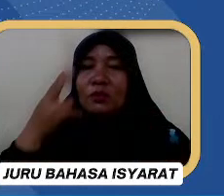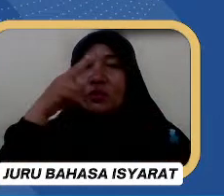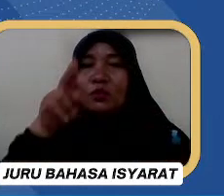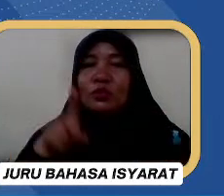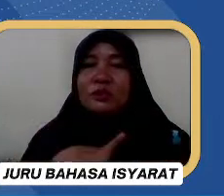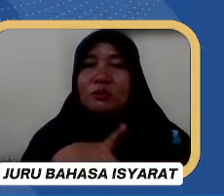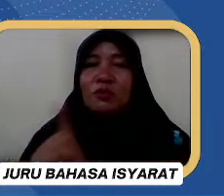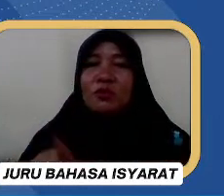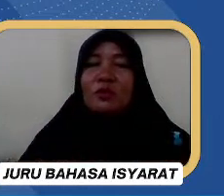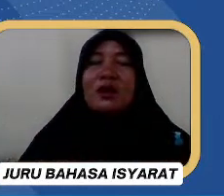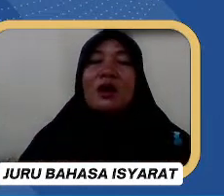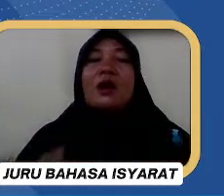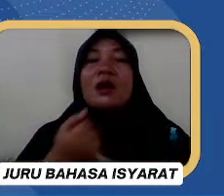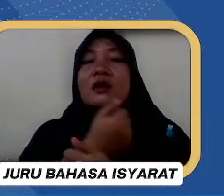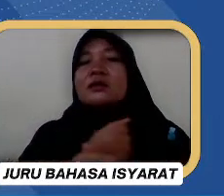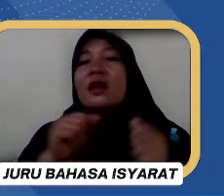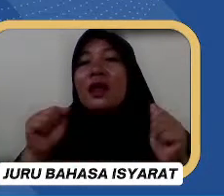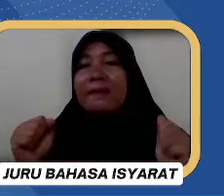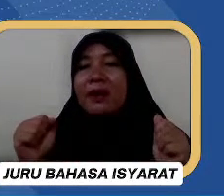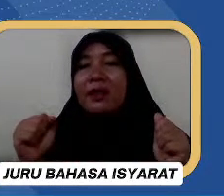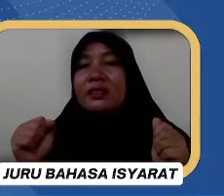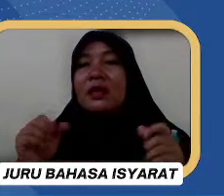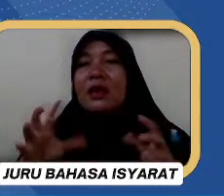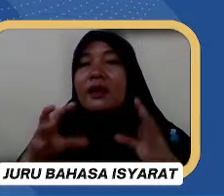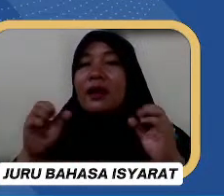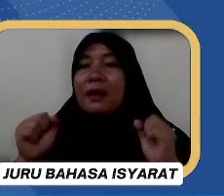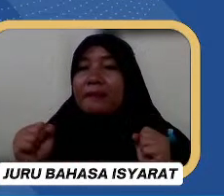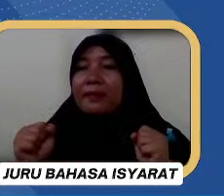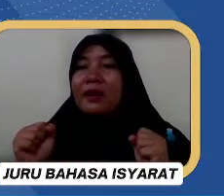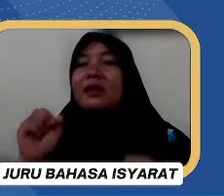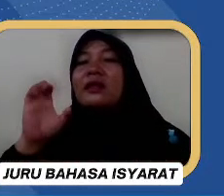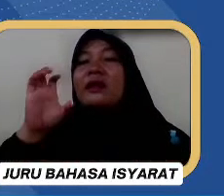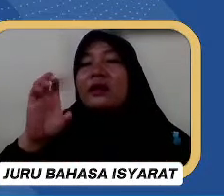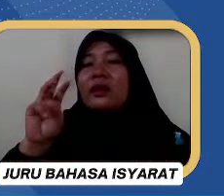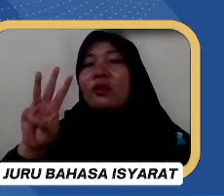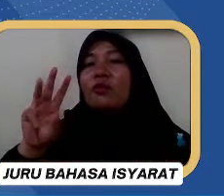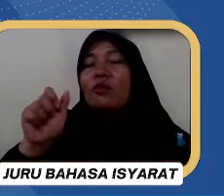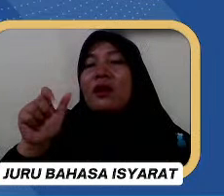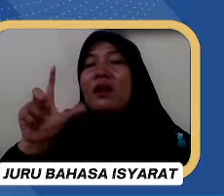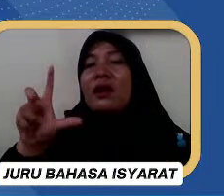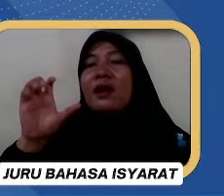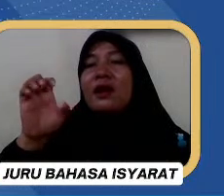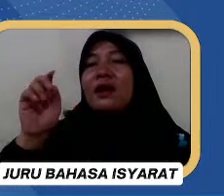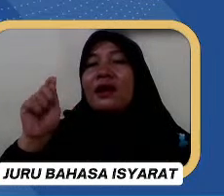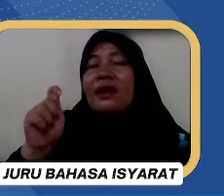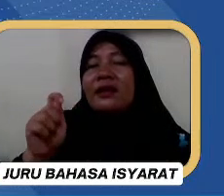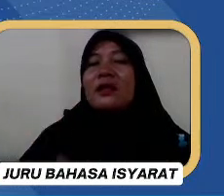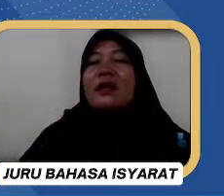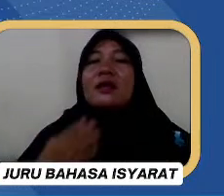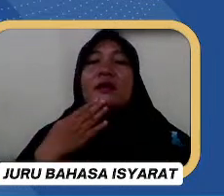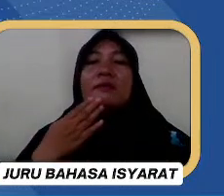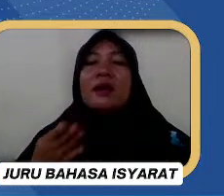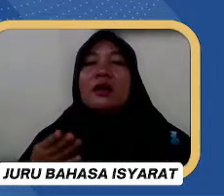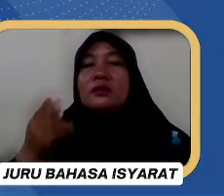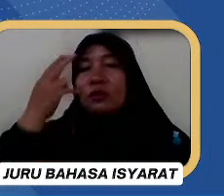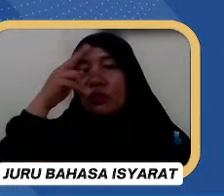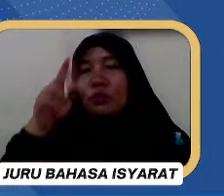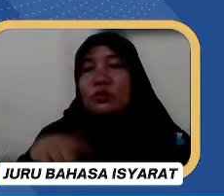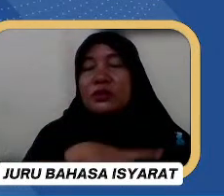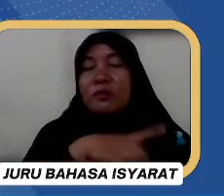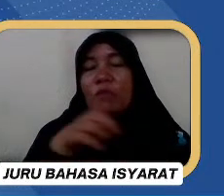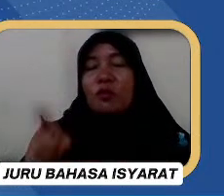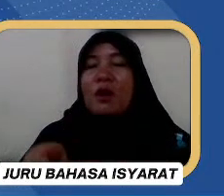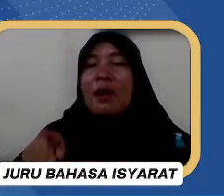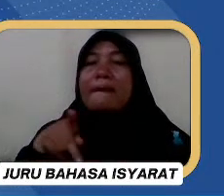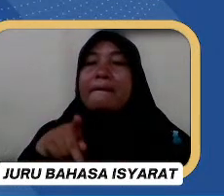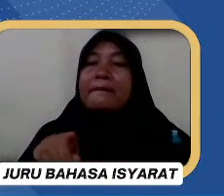kakak-kakak karena memenangkan e-wallet kak. Dan terima kasih kepada para peserta yang sudah hadir di webinar ini, sudah